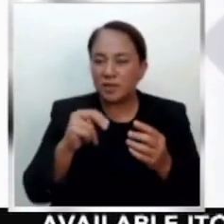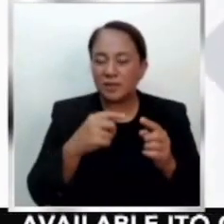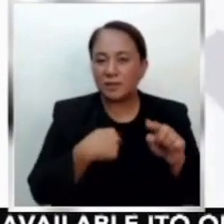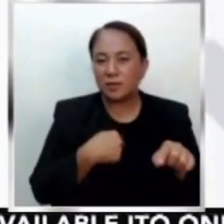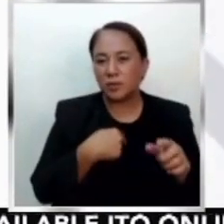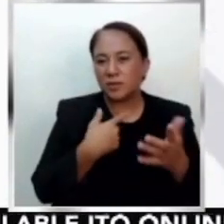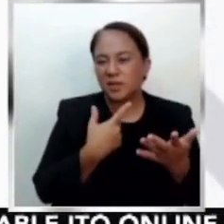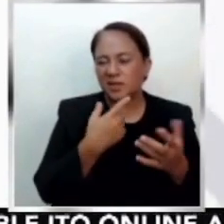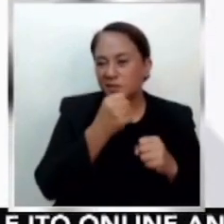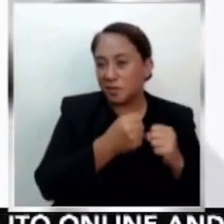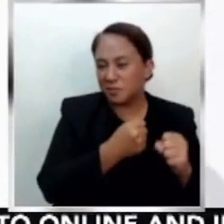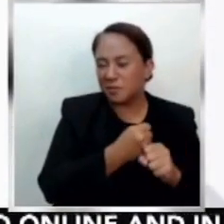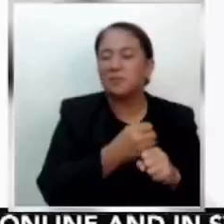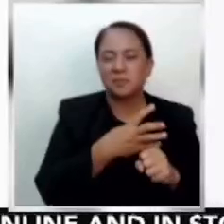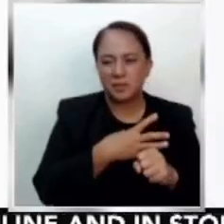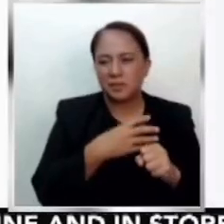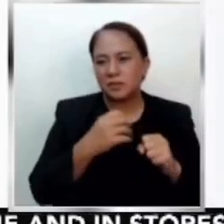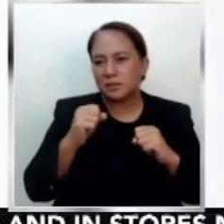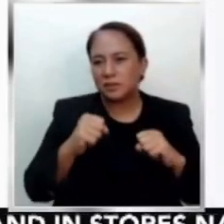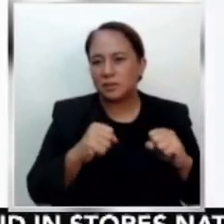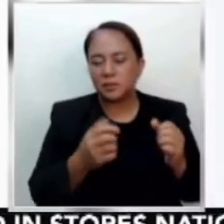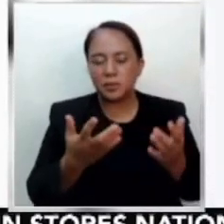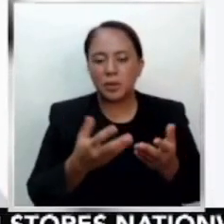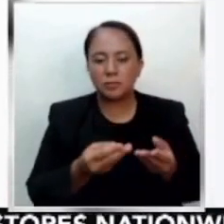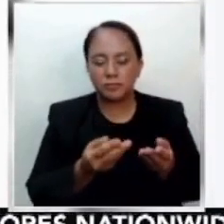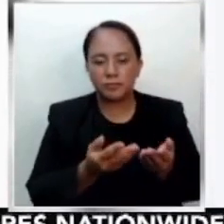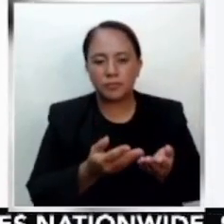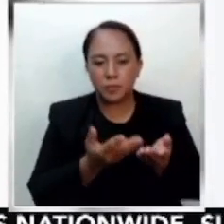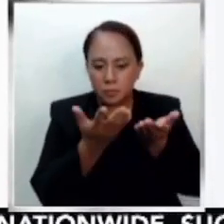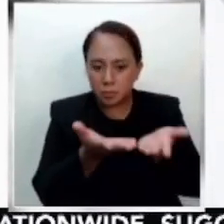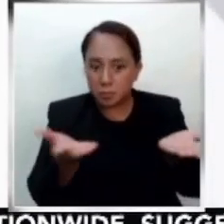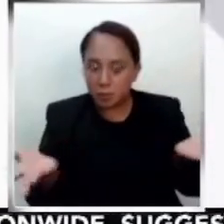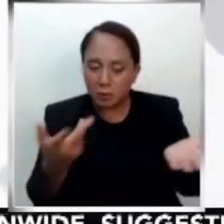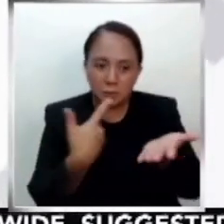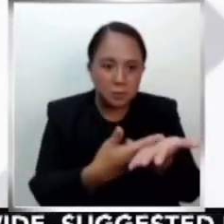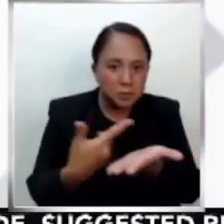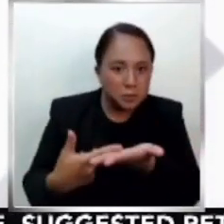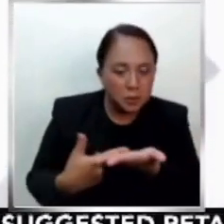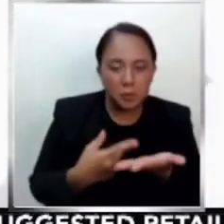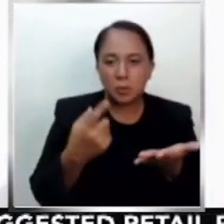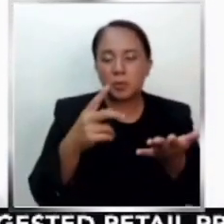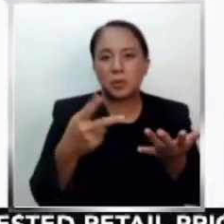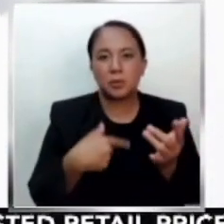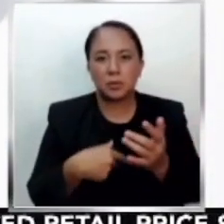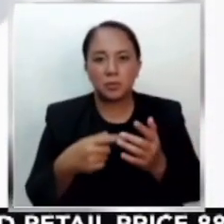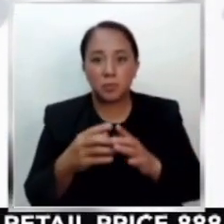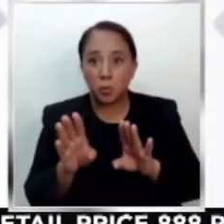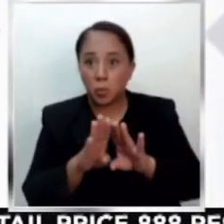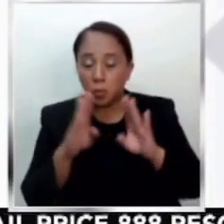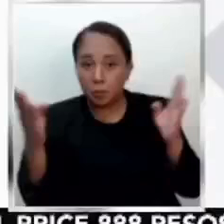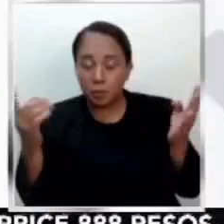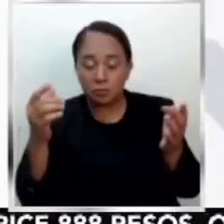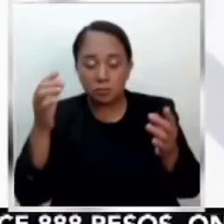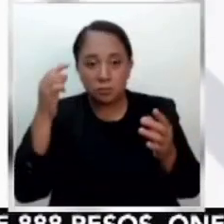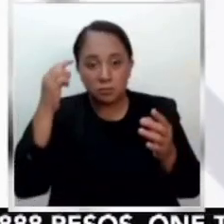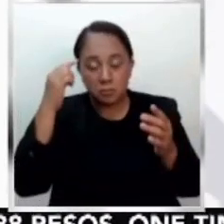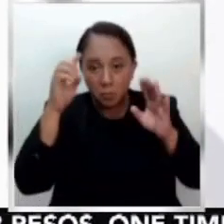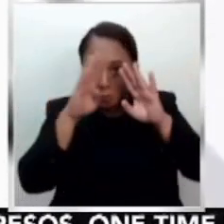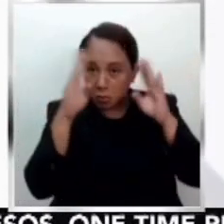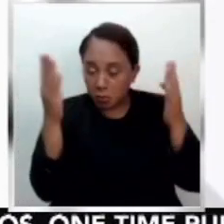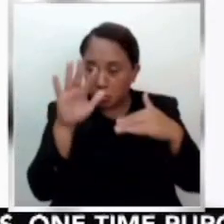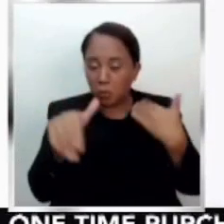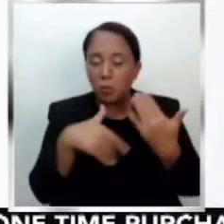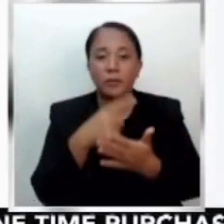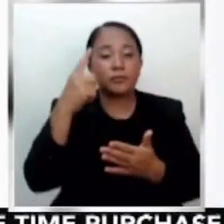na lang. Everything's on the table, pwedeng pag-usapan ng lahat. Hindi ko alam kung ganun kabukas ang isipan ng iba, pero for me, dapat ganun